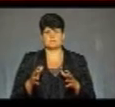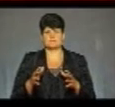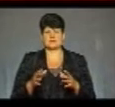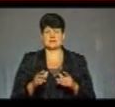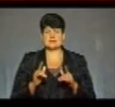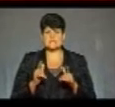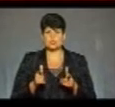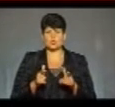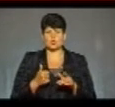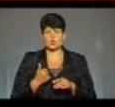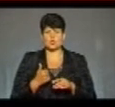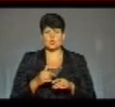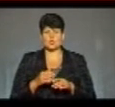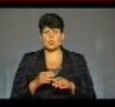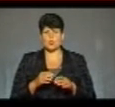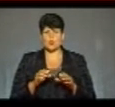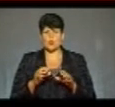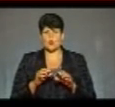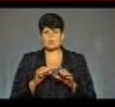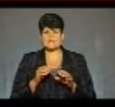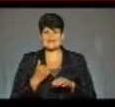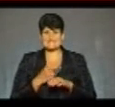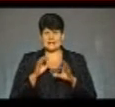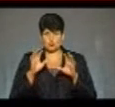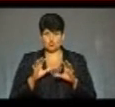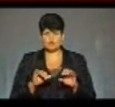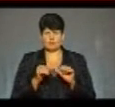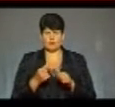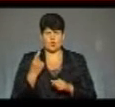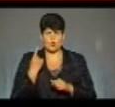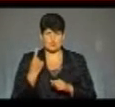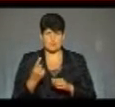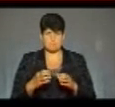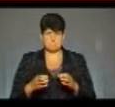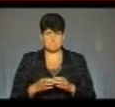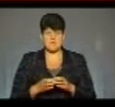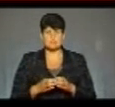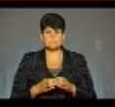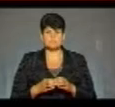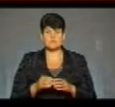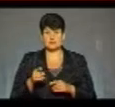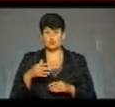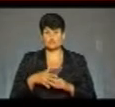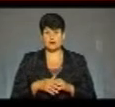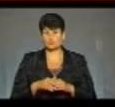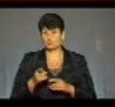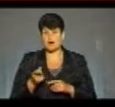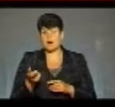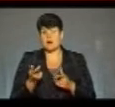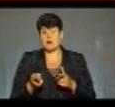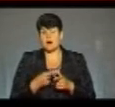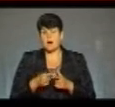згідно Конституції фактично формує одна політична партія, одна політична сила, і вона розуміє, що тут пан або пропав, або